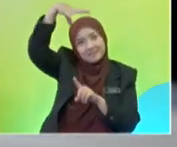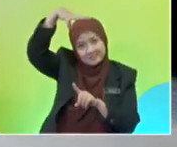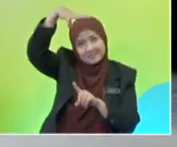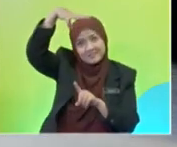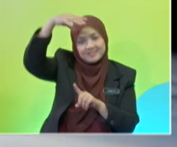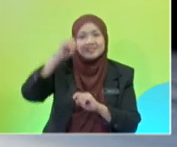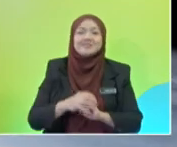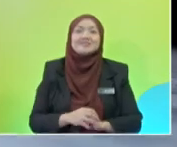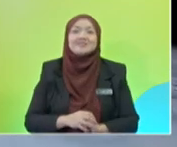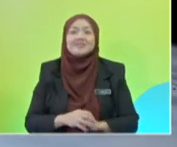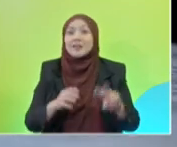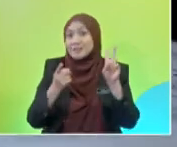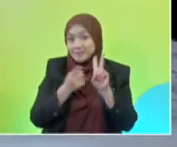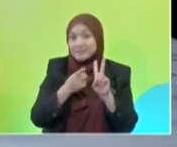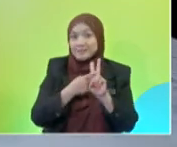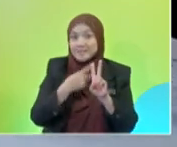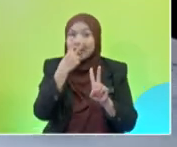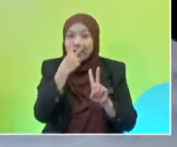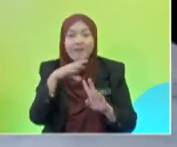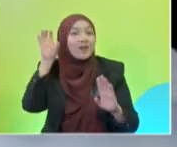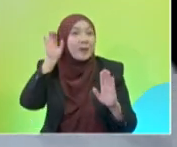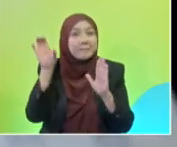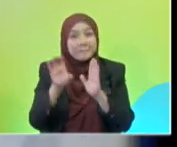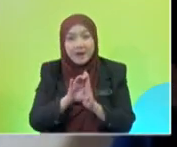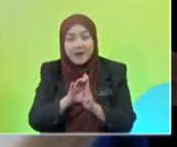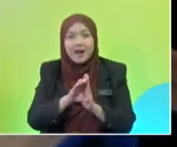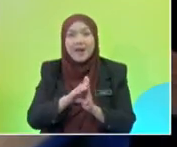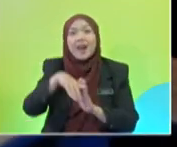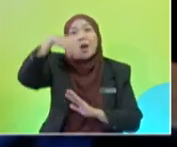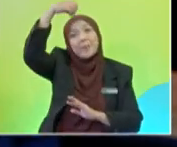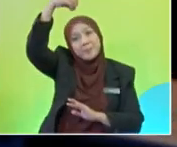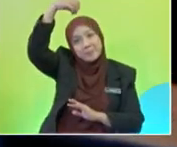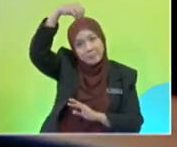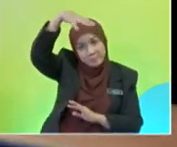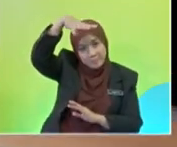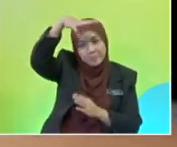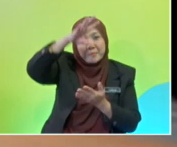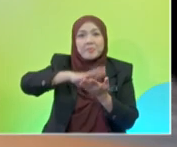cahaya kedua kita lihat gambar lampu belajar